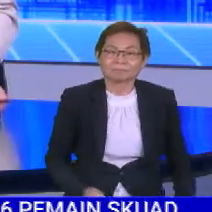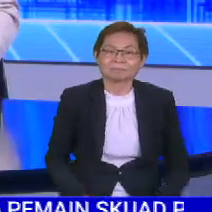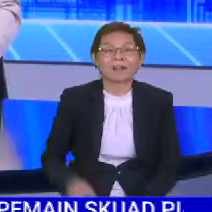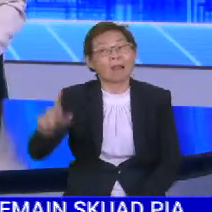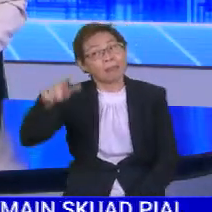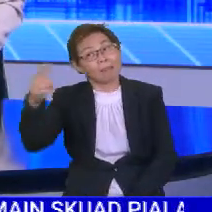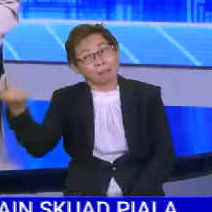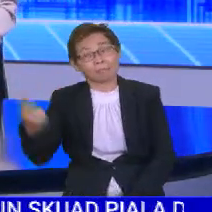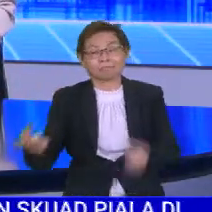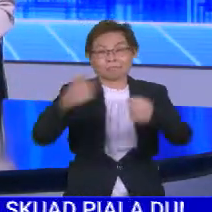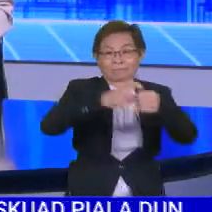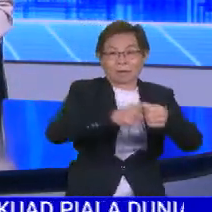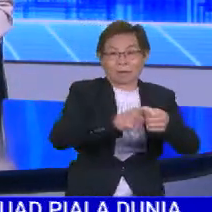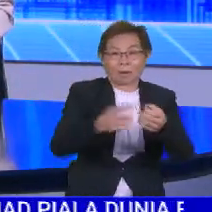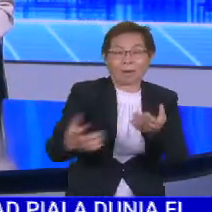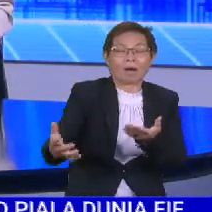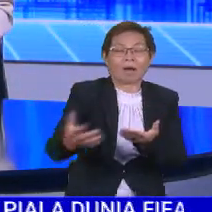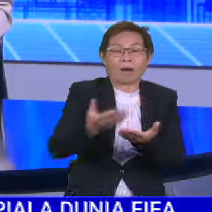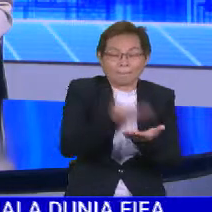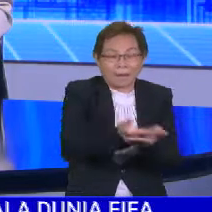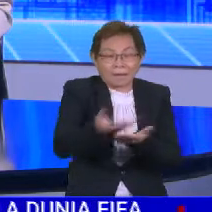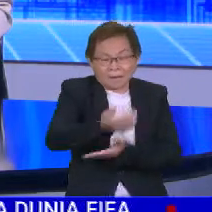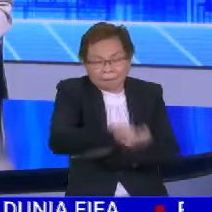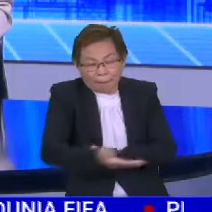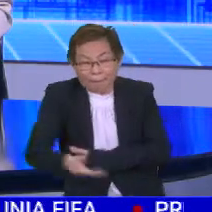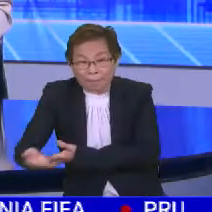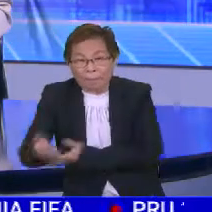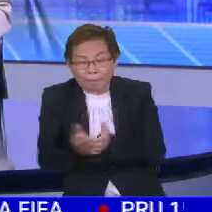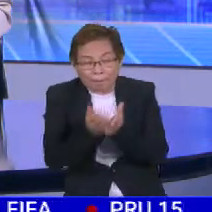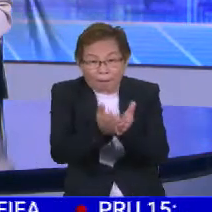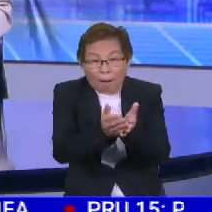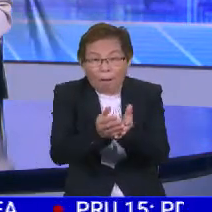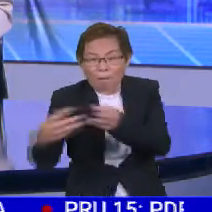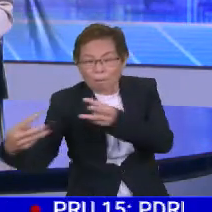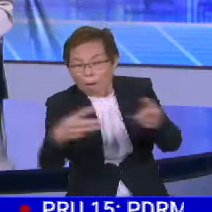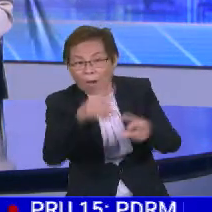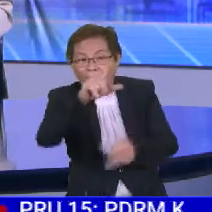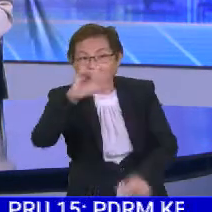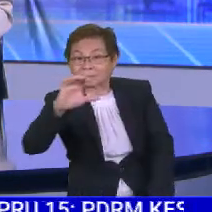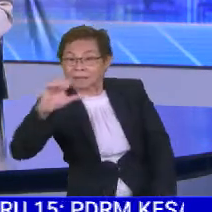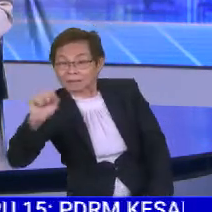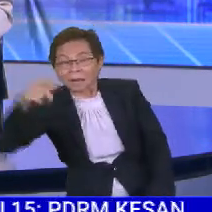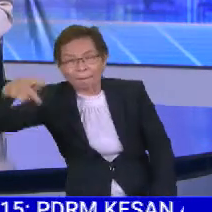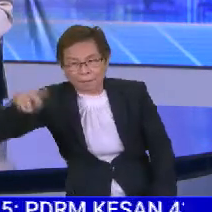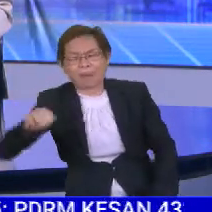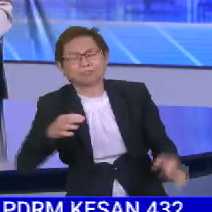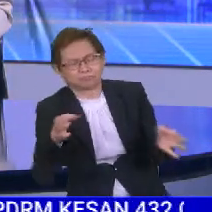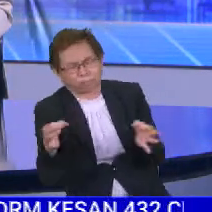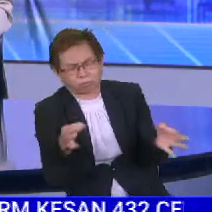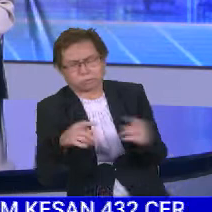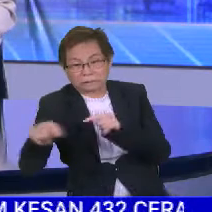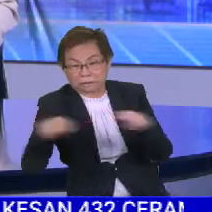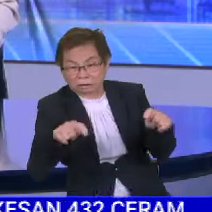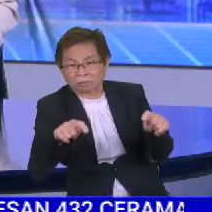Dalam perkembangan lain, berhubung isu perolehan aset ketenteraan seperti kapal tempur pesisir LCS, Perdana Menteri menjelaskan